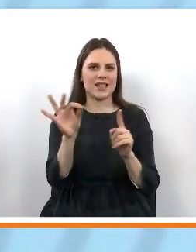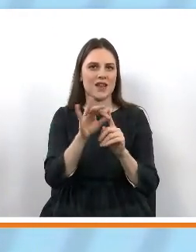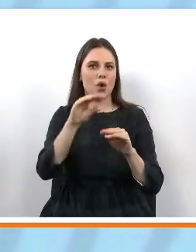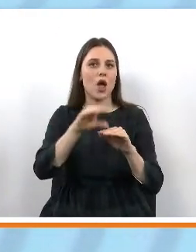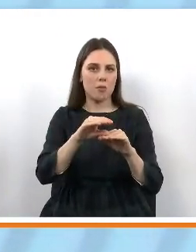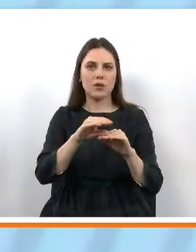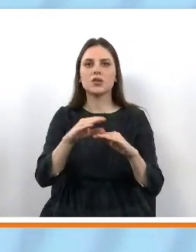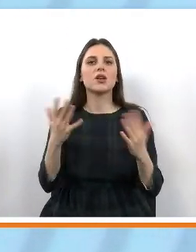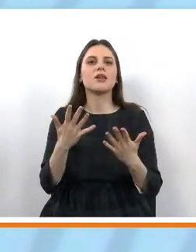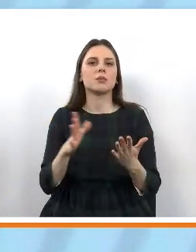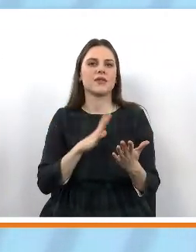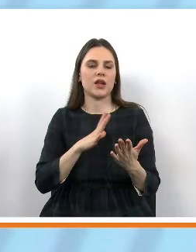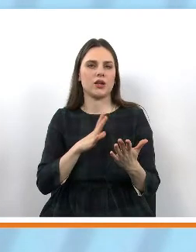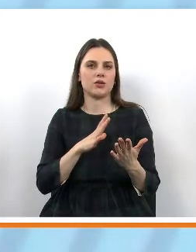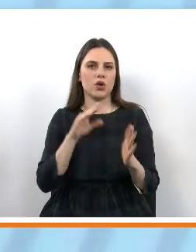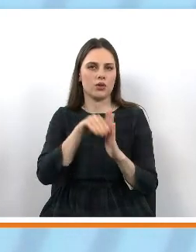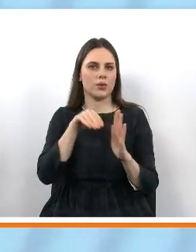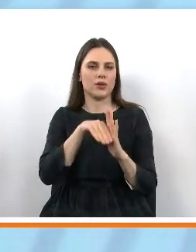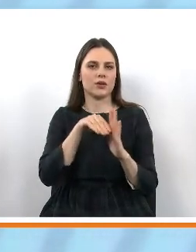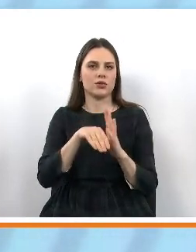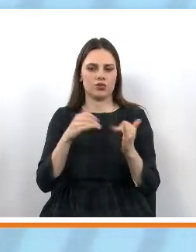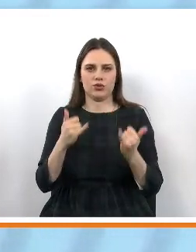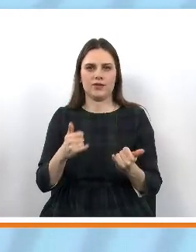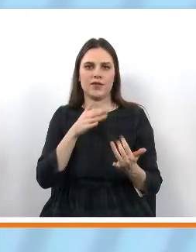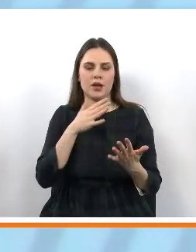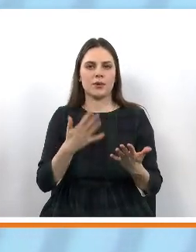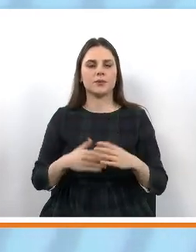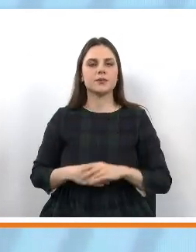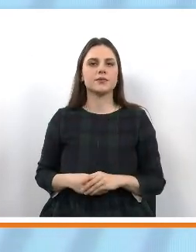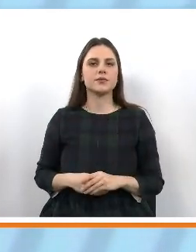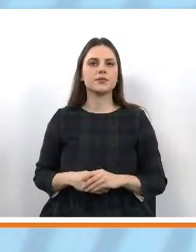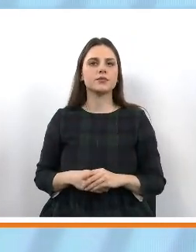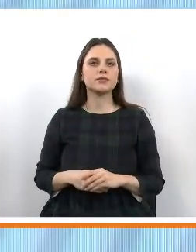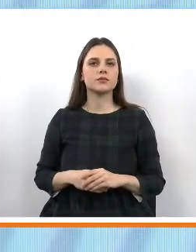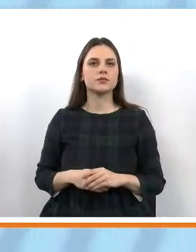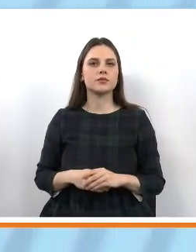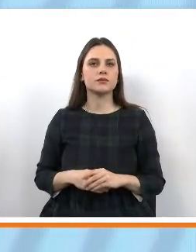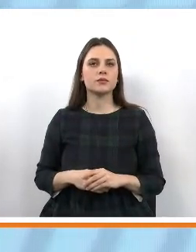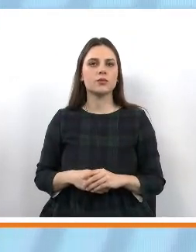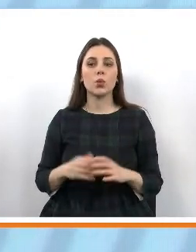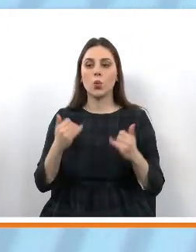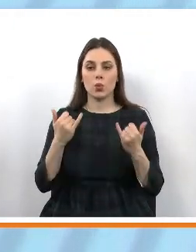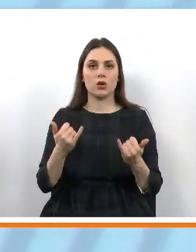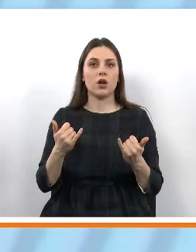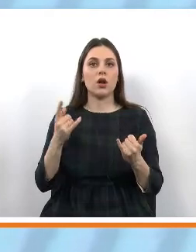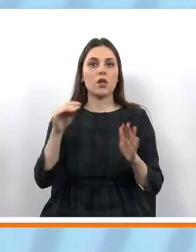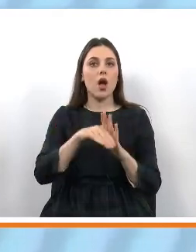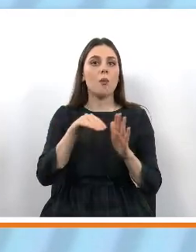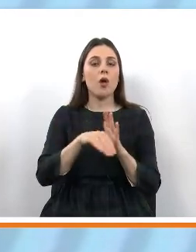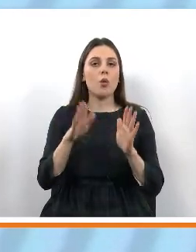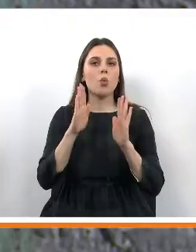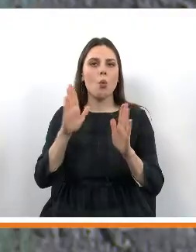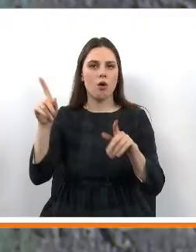Вот такой вопрос, если у кого-то есть. А у нас наполнение целевого капитала может идти только через